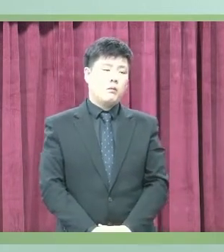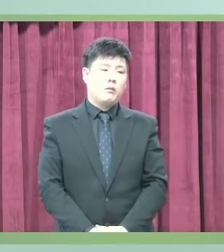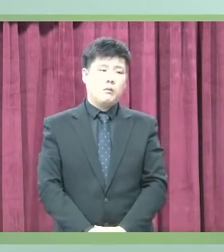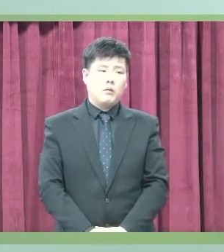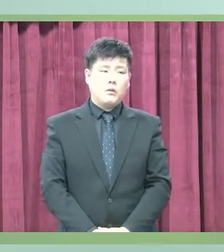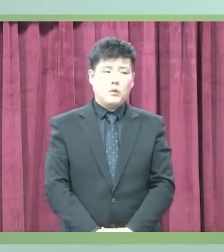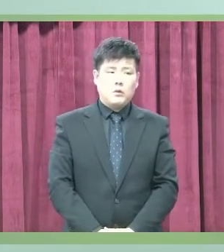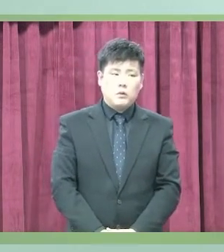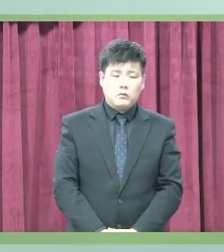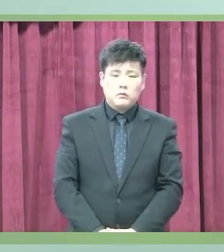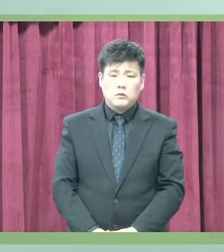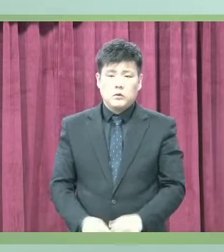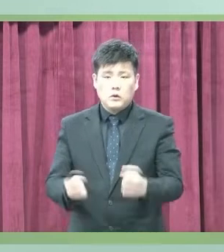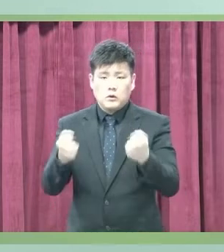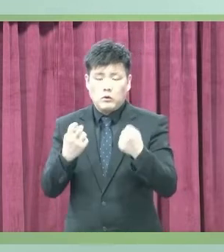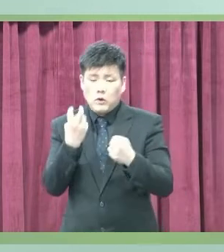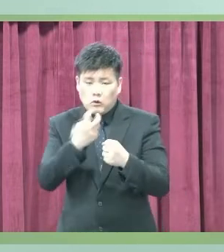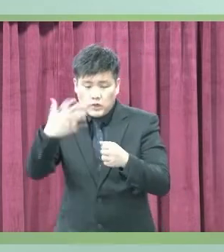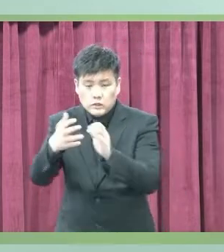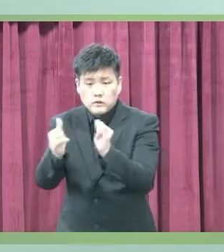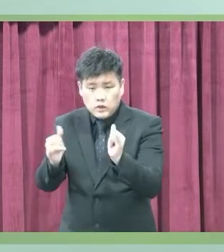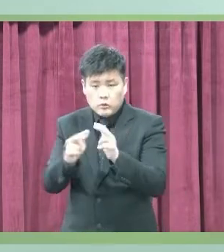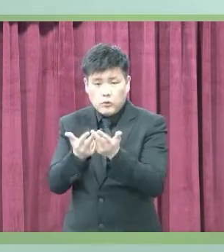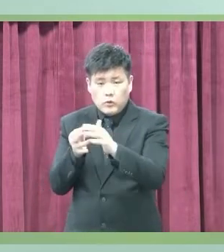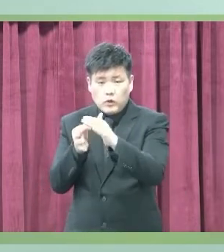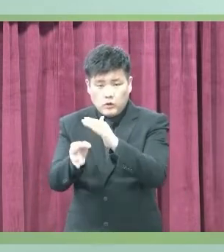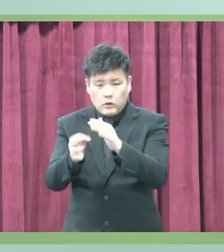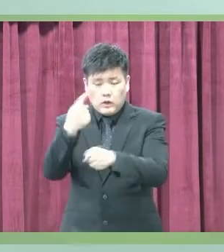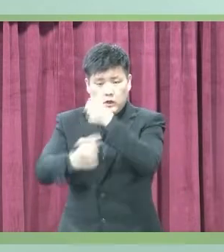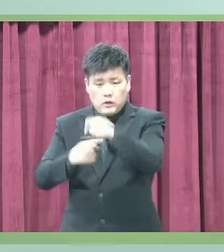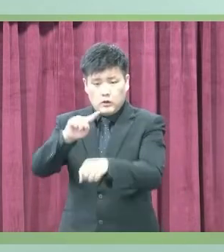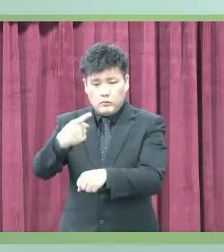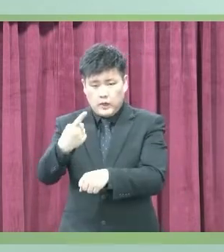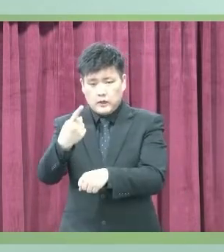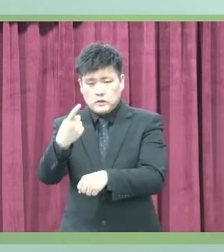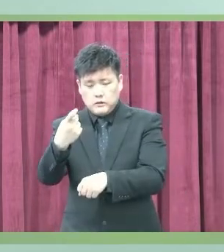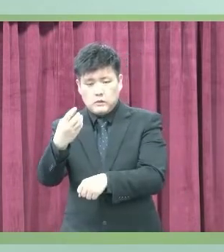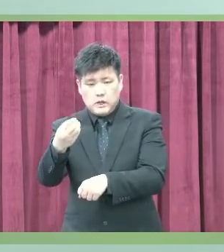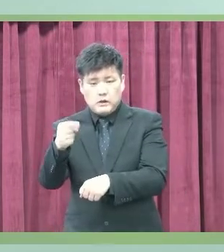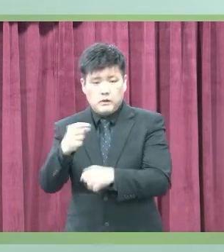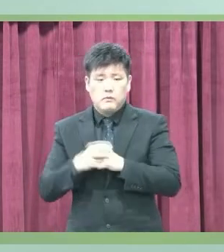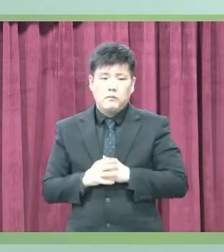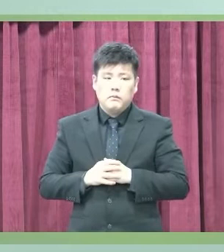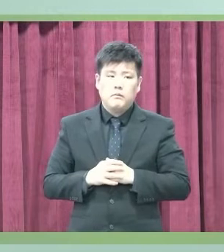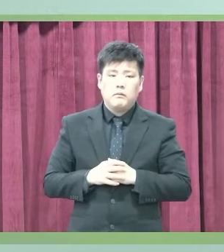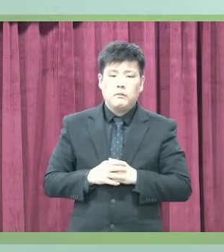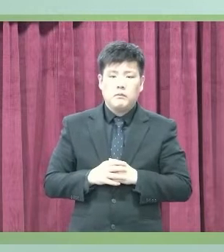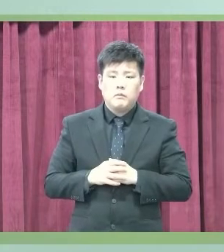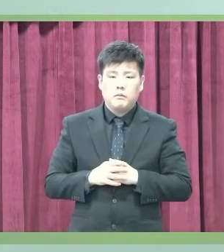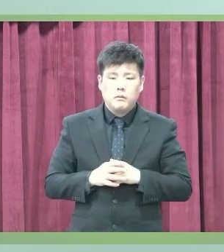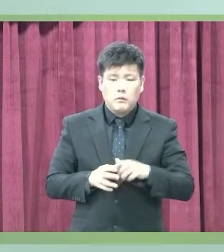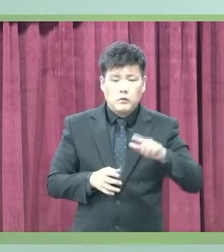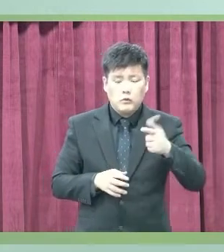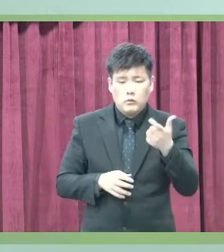검진 미수검자의 1인당 연평균 본인 부담금은 약 111만 원으로 앞서 본 진료비 약 690만